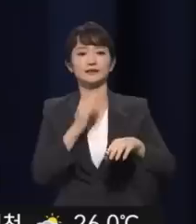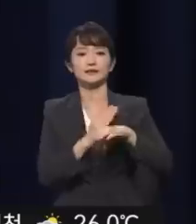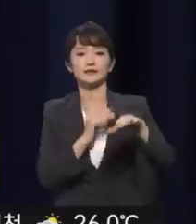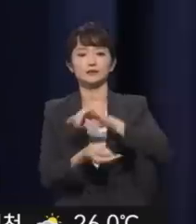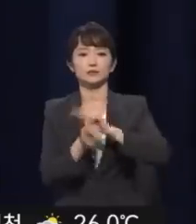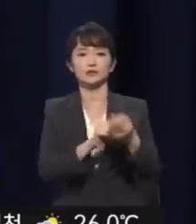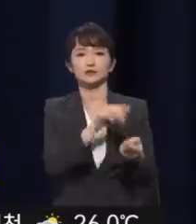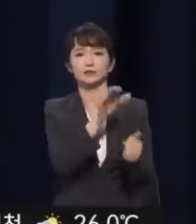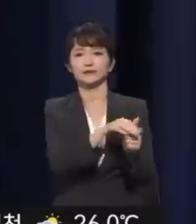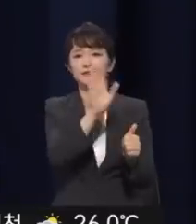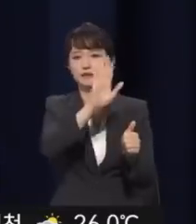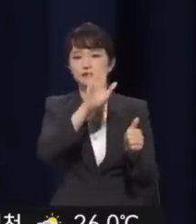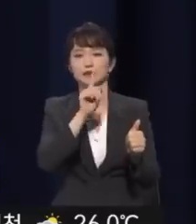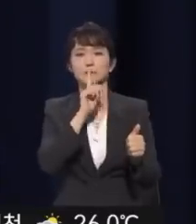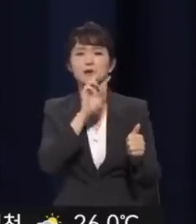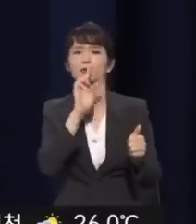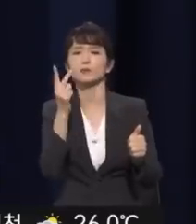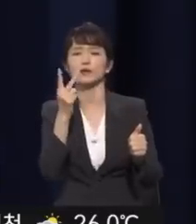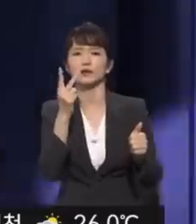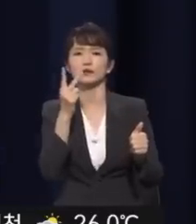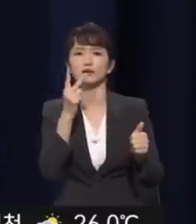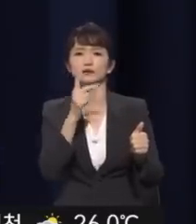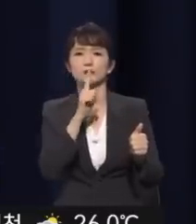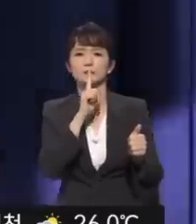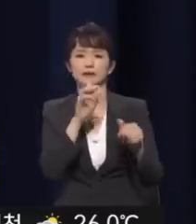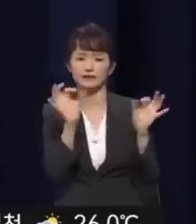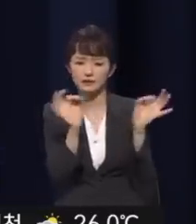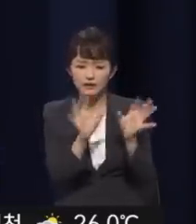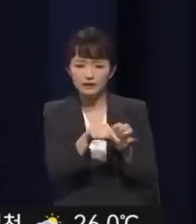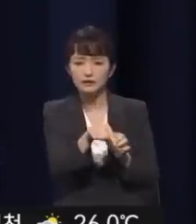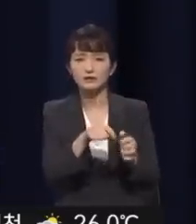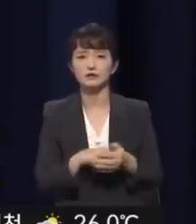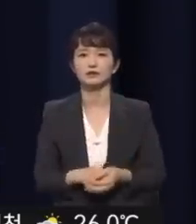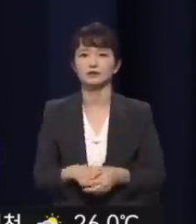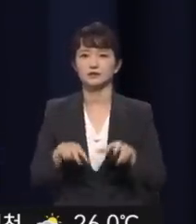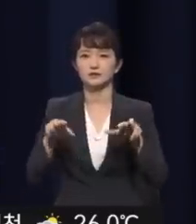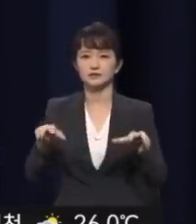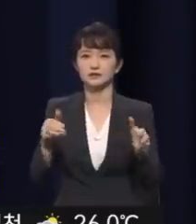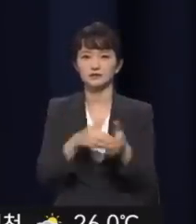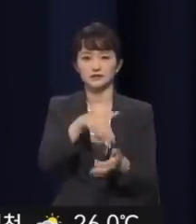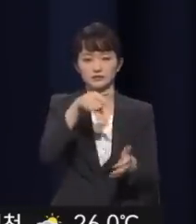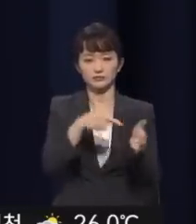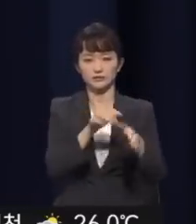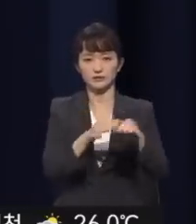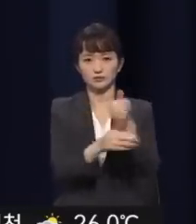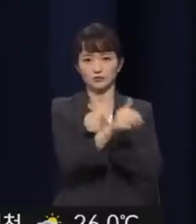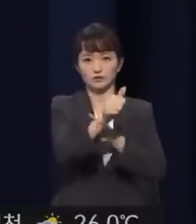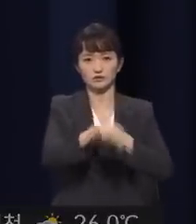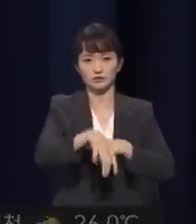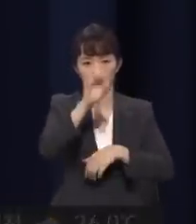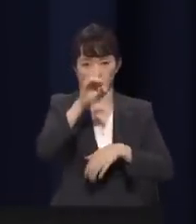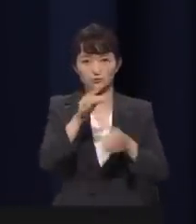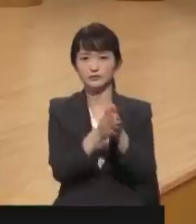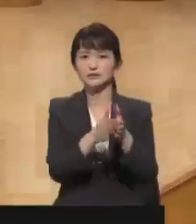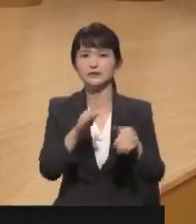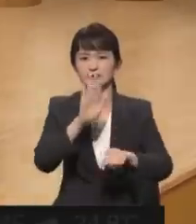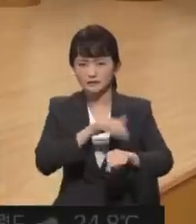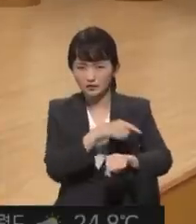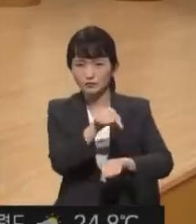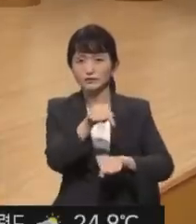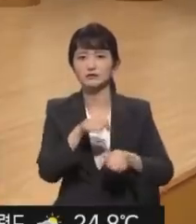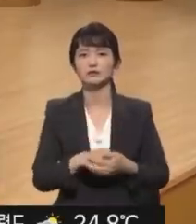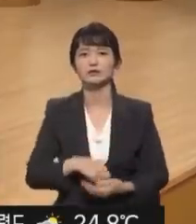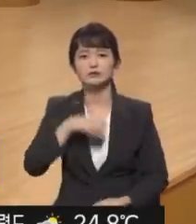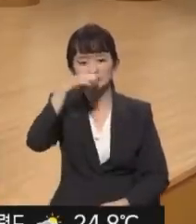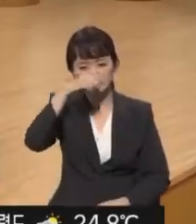안하겠다 또 이런 식으로 말이 안되는 얘기를 하거든요 그러다보니 까지 몇가지 조용 비가 오면서 첫 번째로 완전히 잘못 된거고 이것이